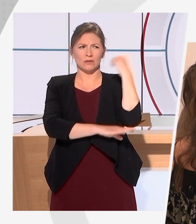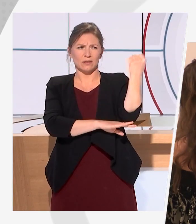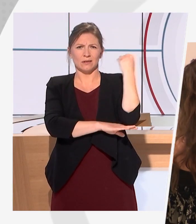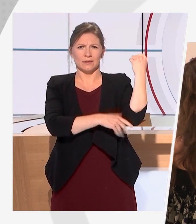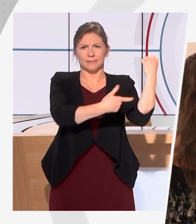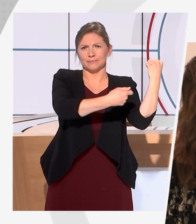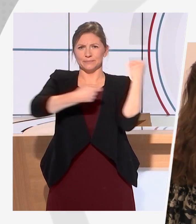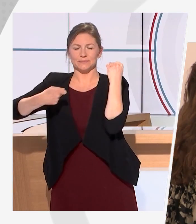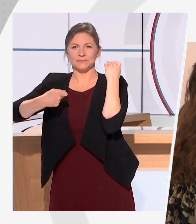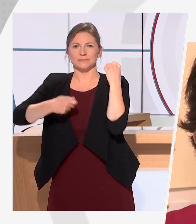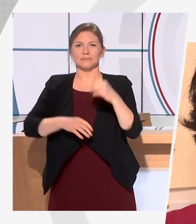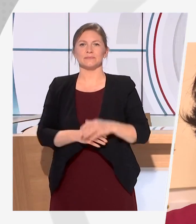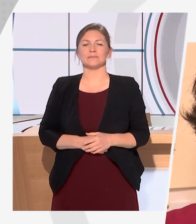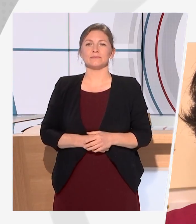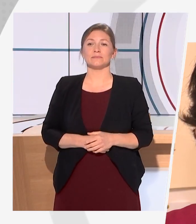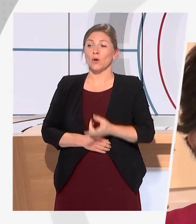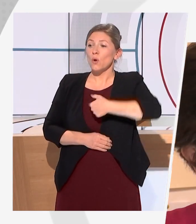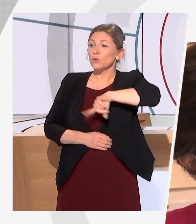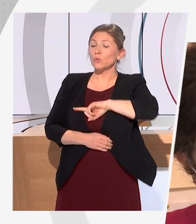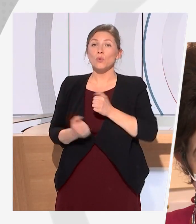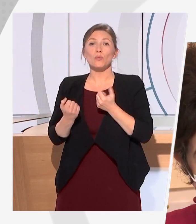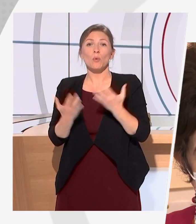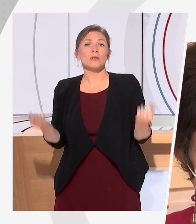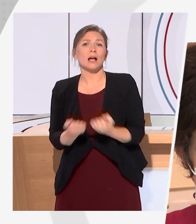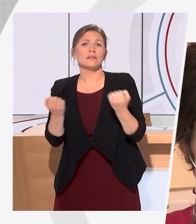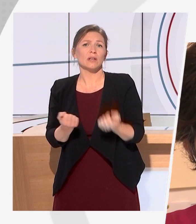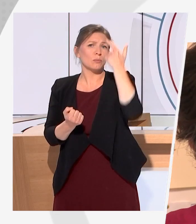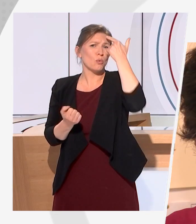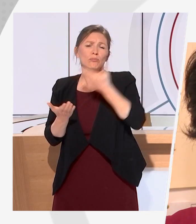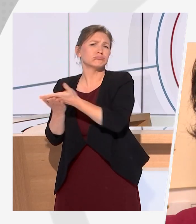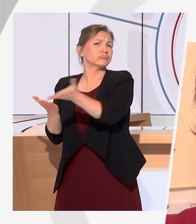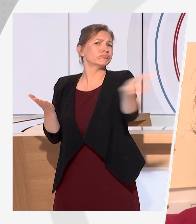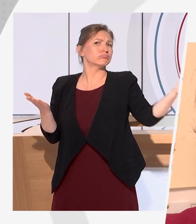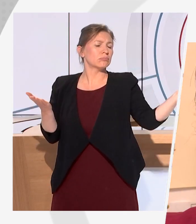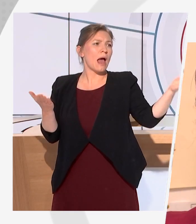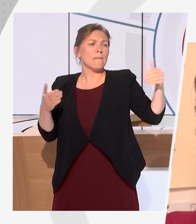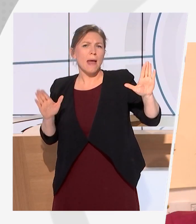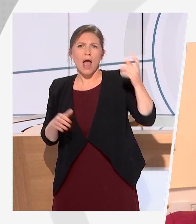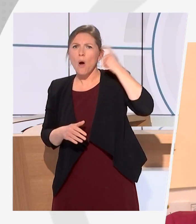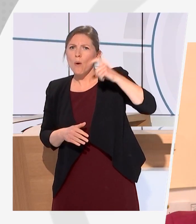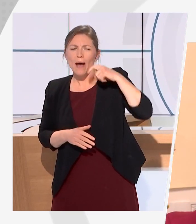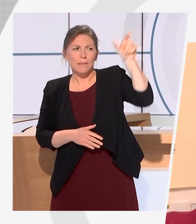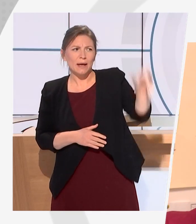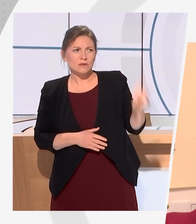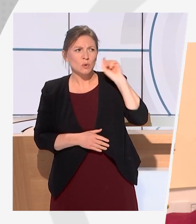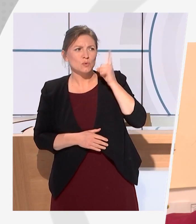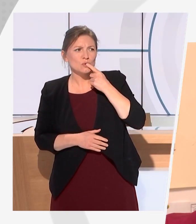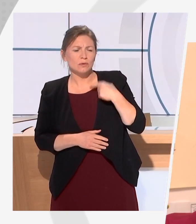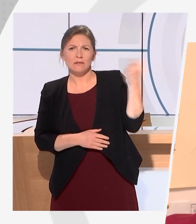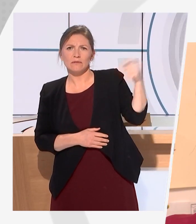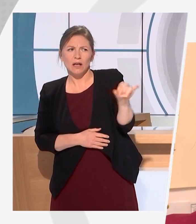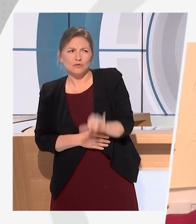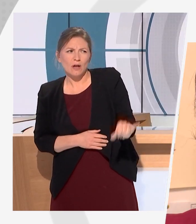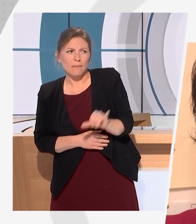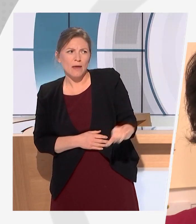isolement. Nos activités en général s'adressent à tout le monde, mais ce type de public,